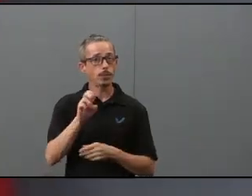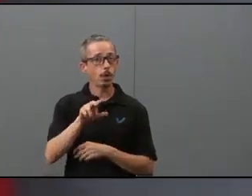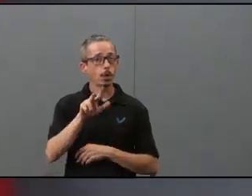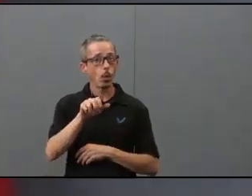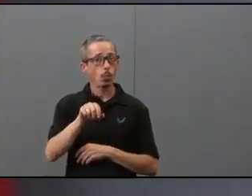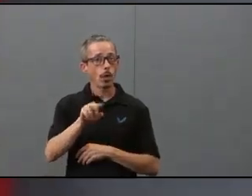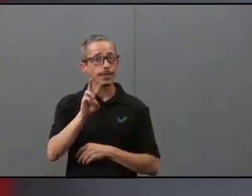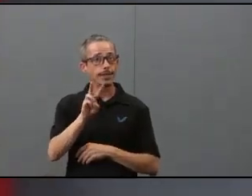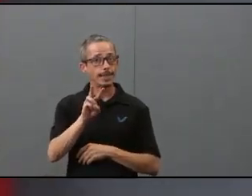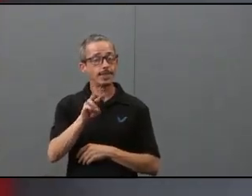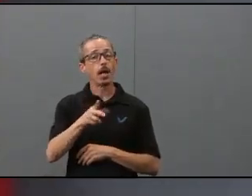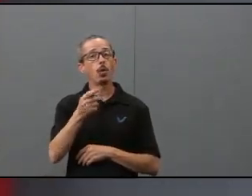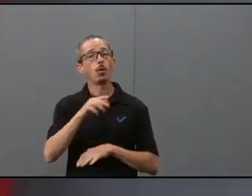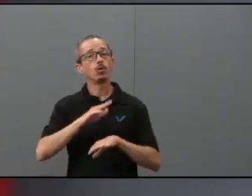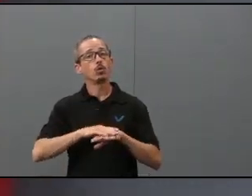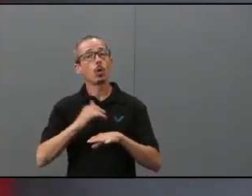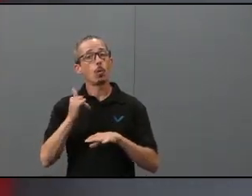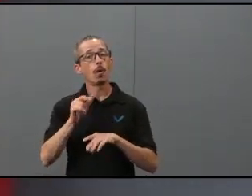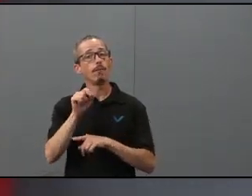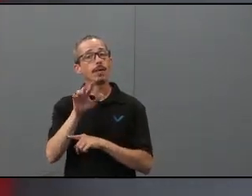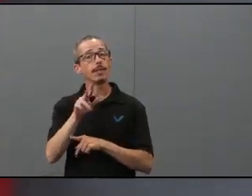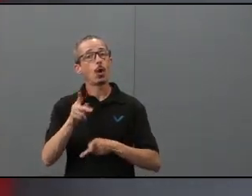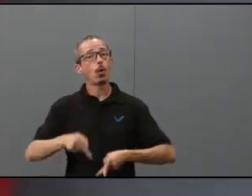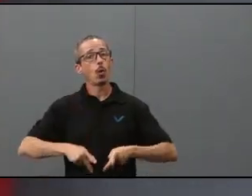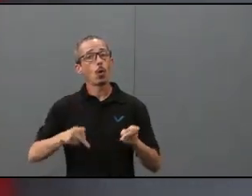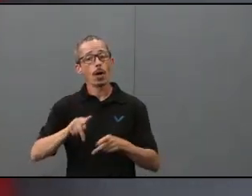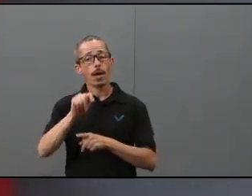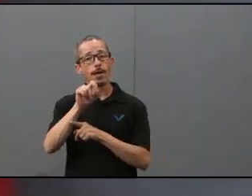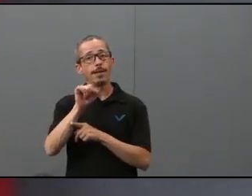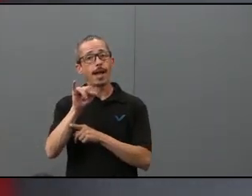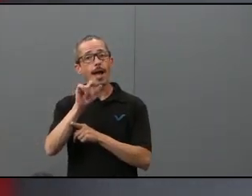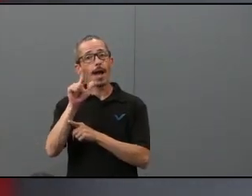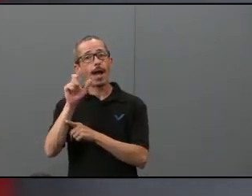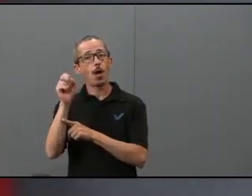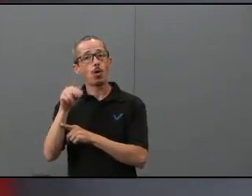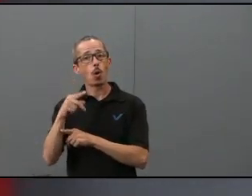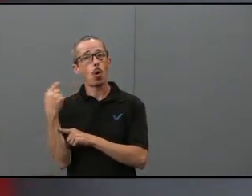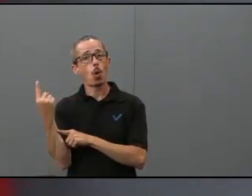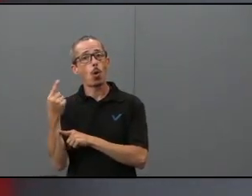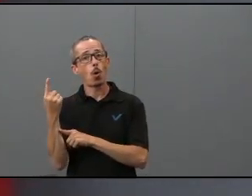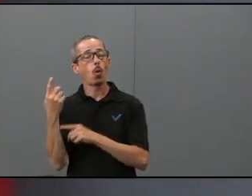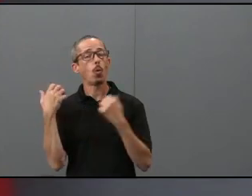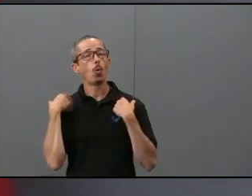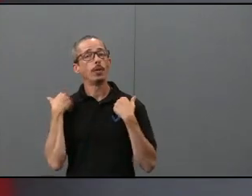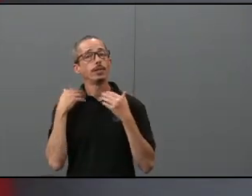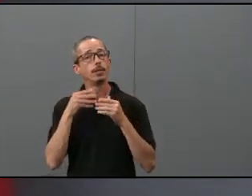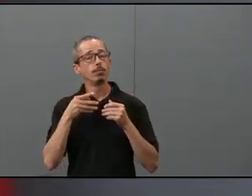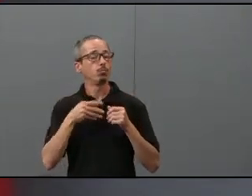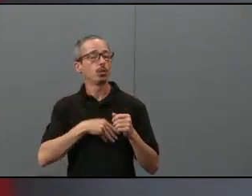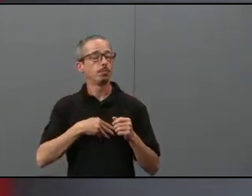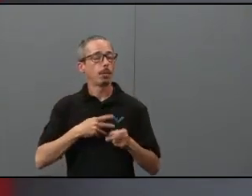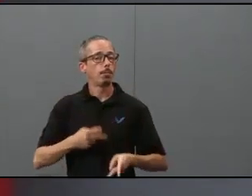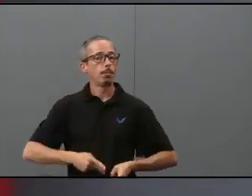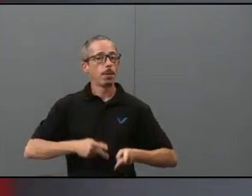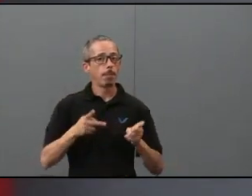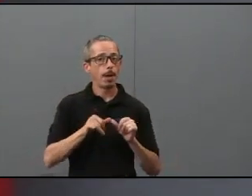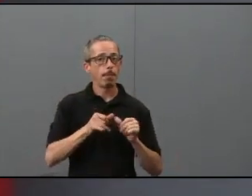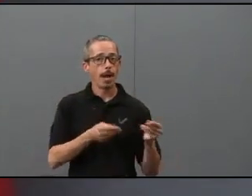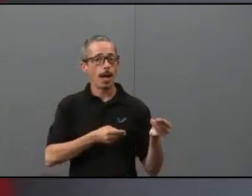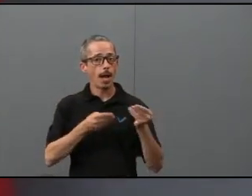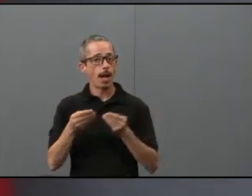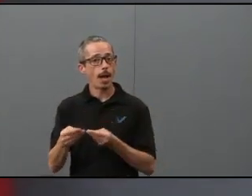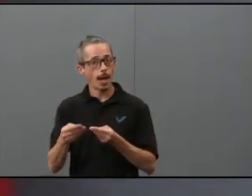6.3.6 concerne le 25 rue Taillon le conseil municipal approuverait les plans d'implantation daté du